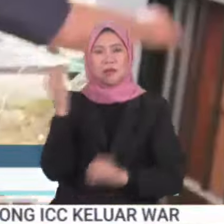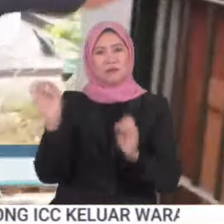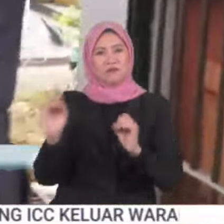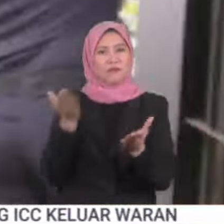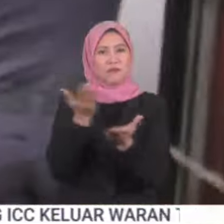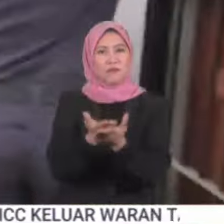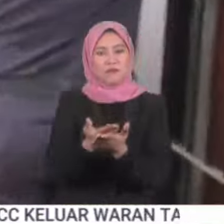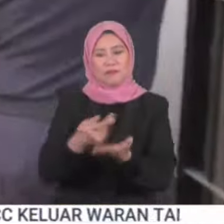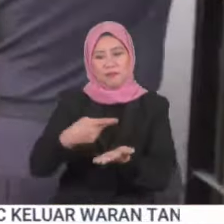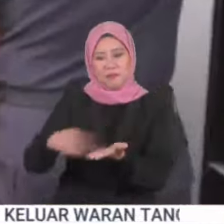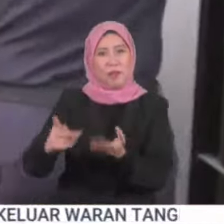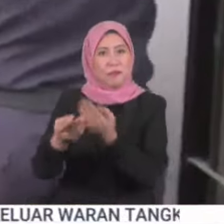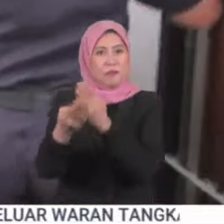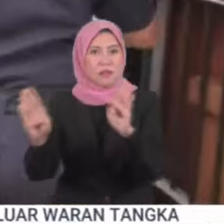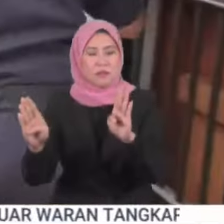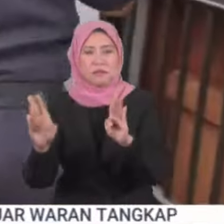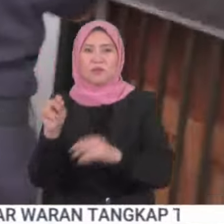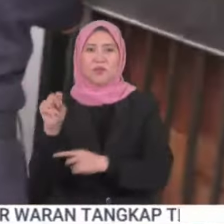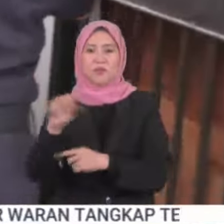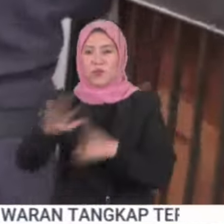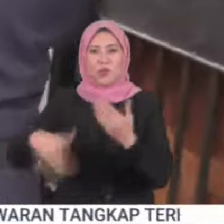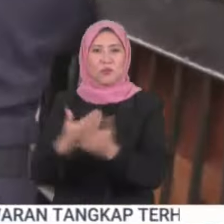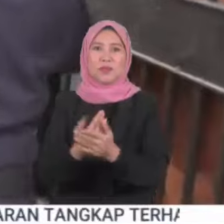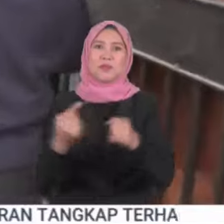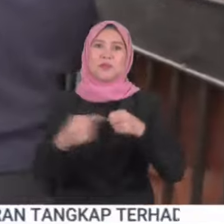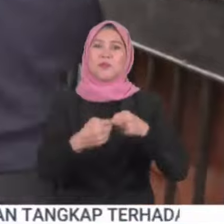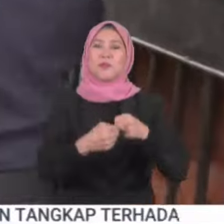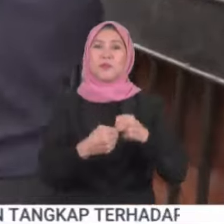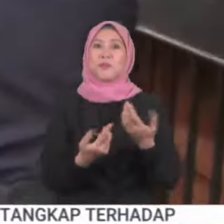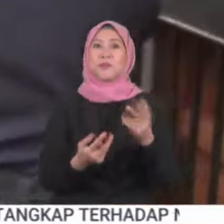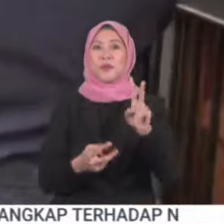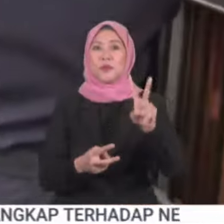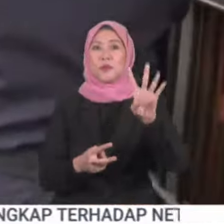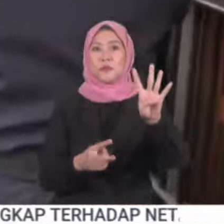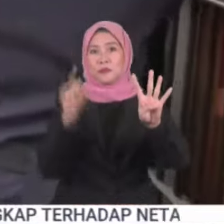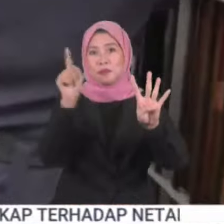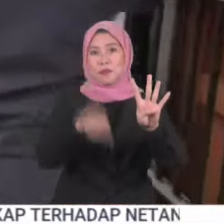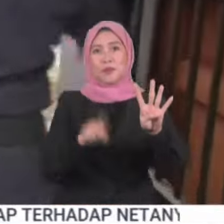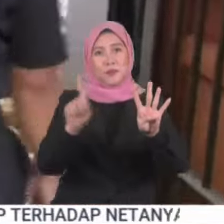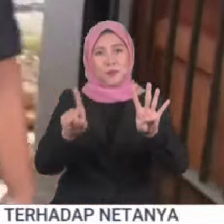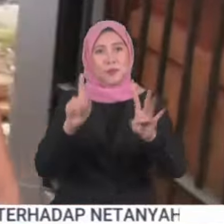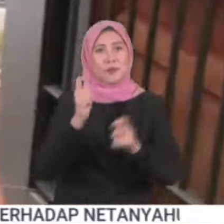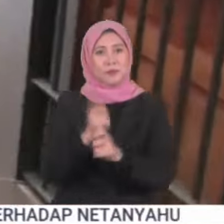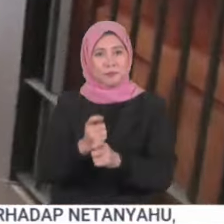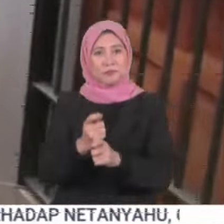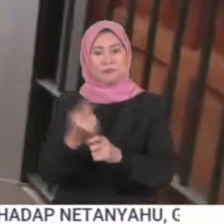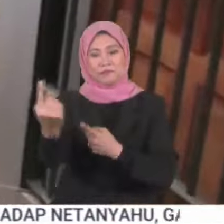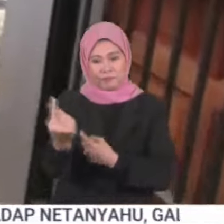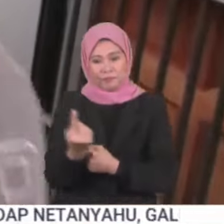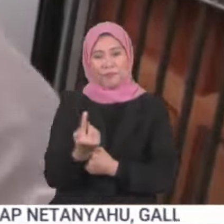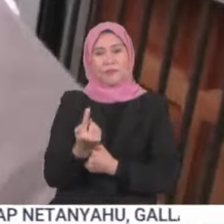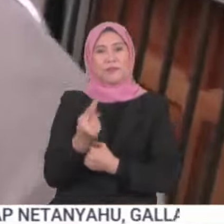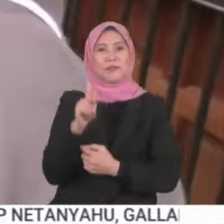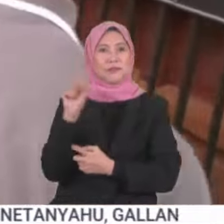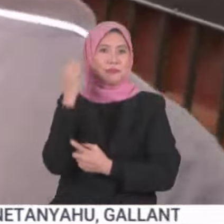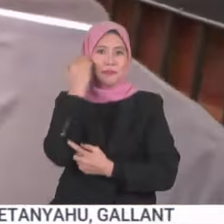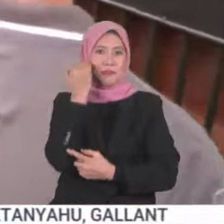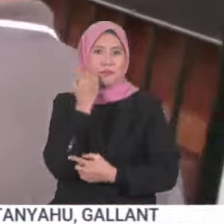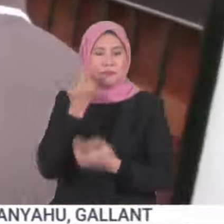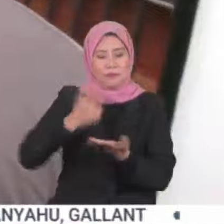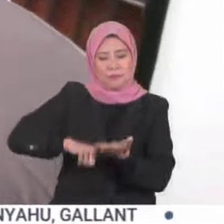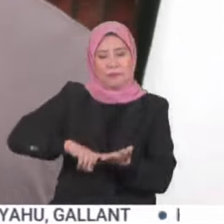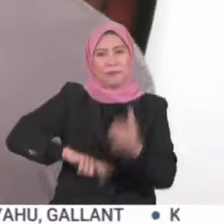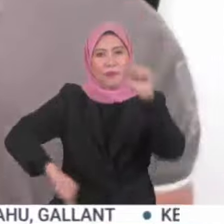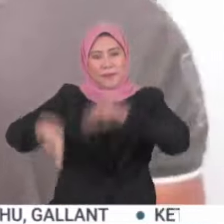menawarkan sebarang jaminan terhadap kesemua tertuduh. 24 Januari depan ditetapkan untuk sebutan semula kes dan